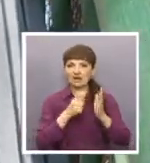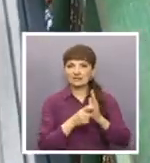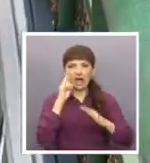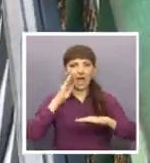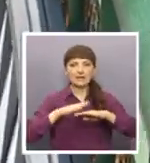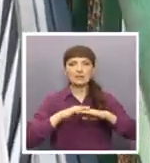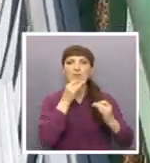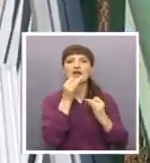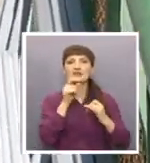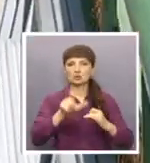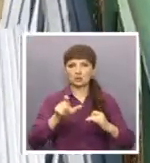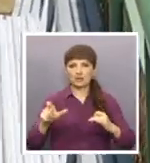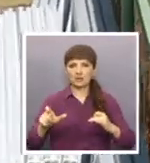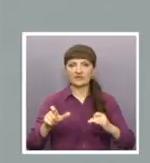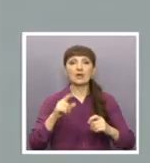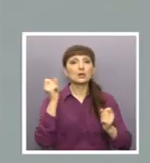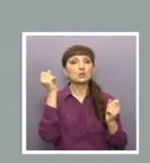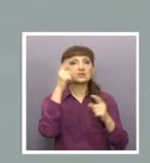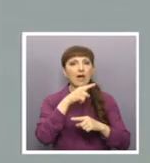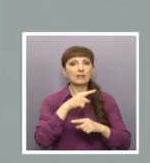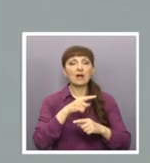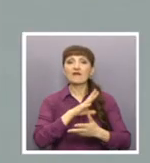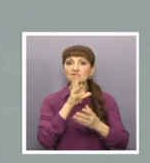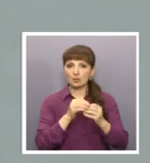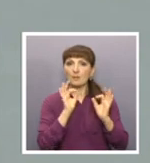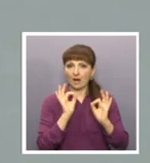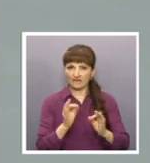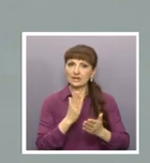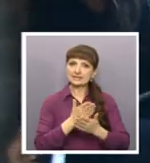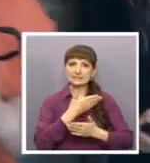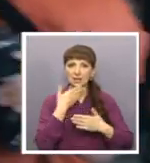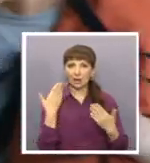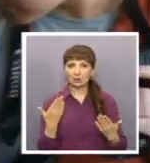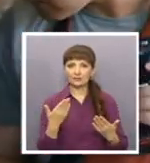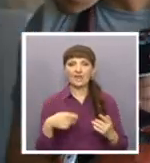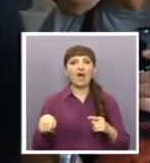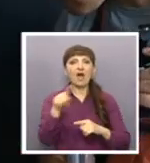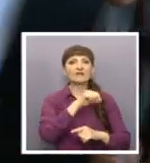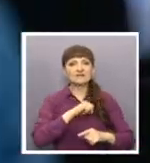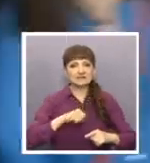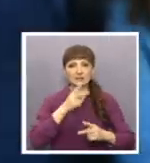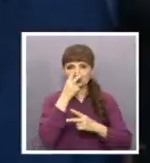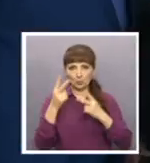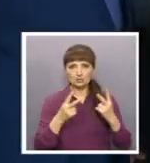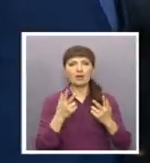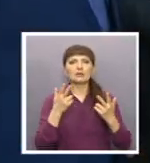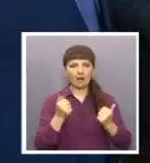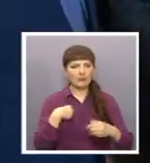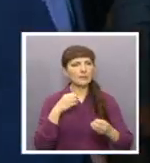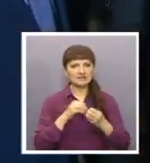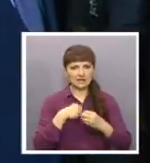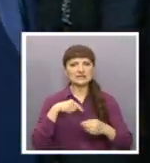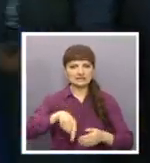аким поговорил с погорельцами и поинтересовался, все ли идет как надо. Вы сами смотрите качество? Да, конечно, мы постоянно